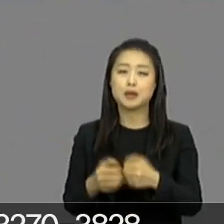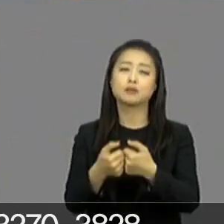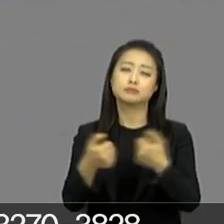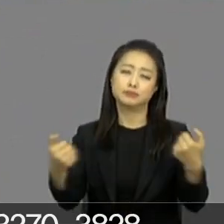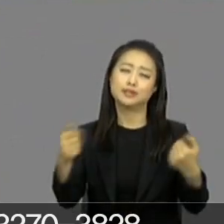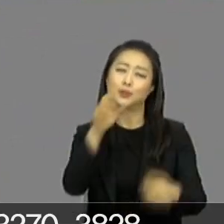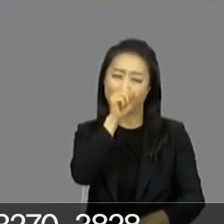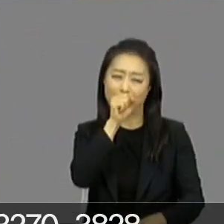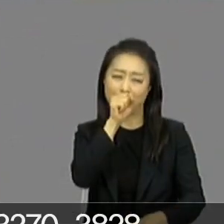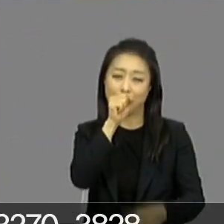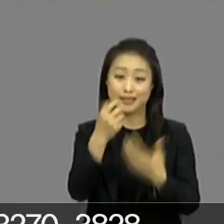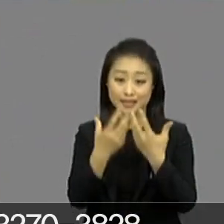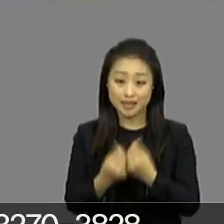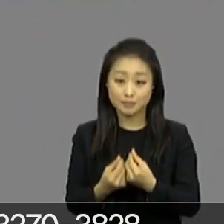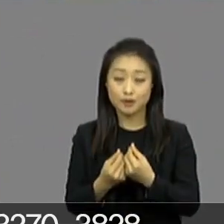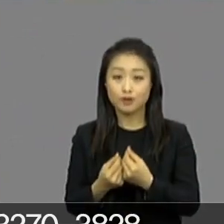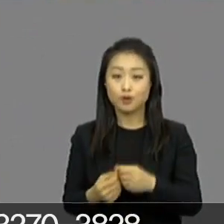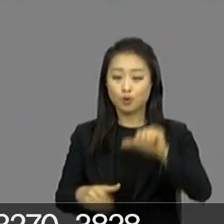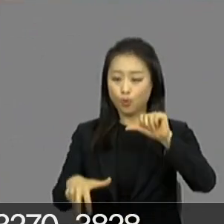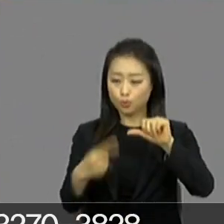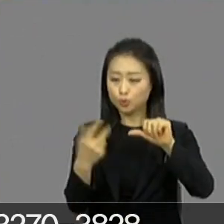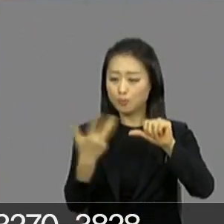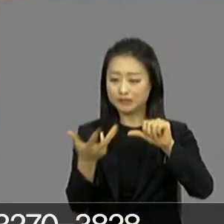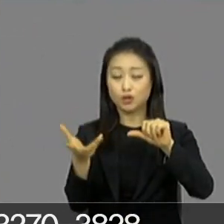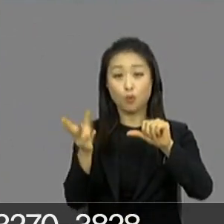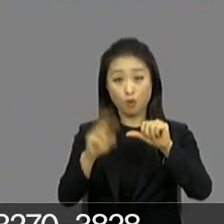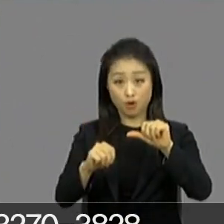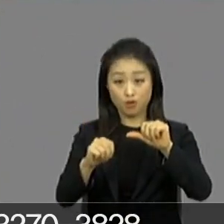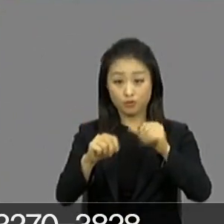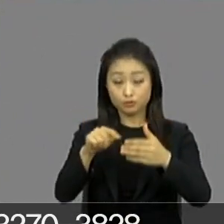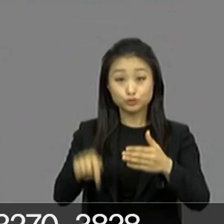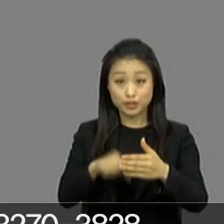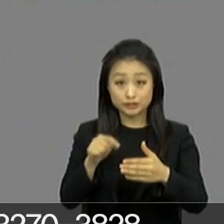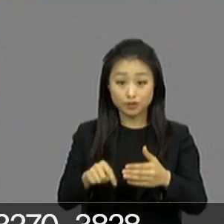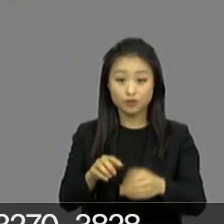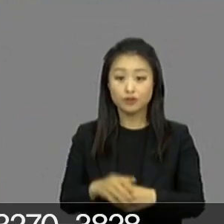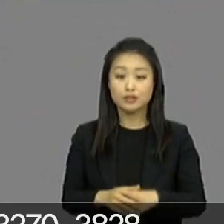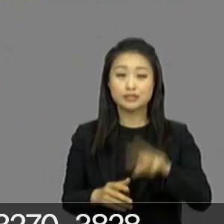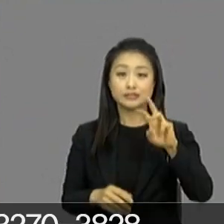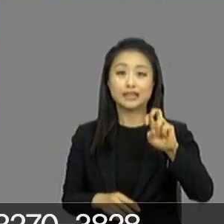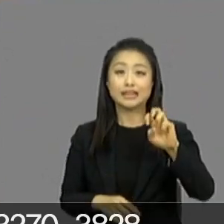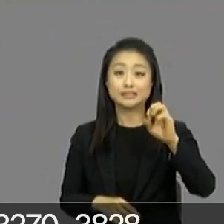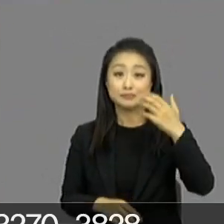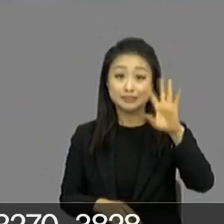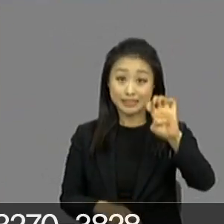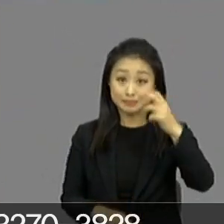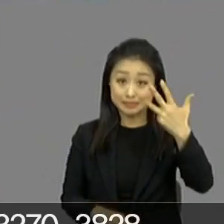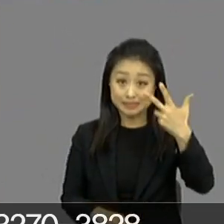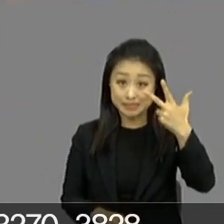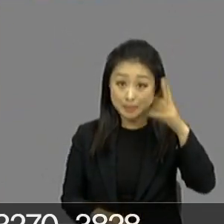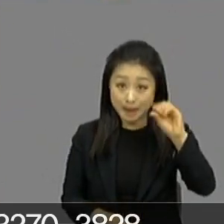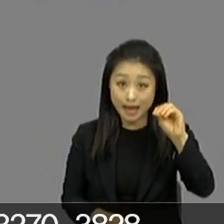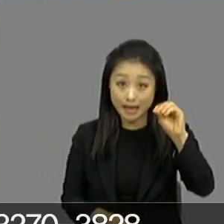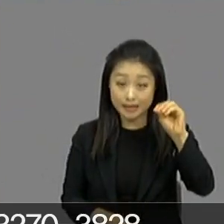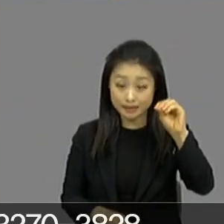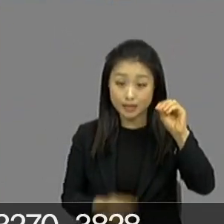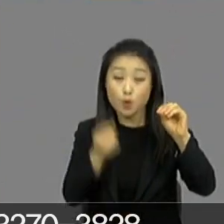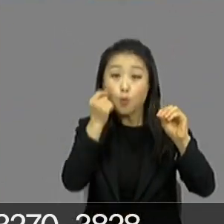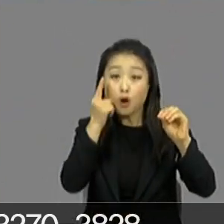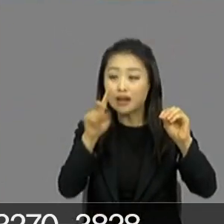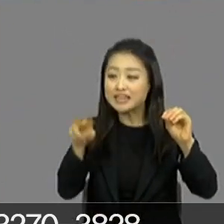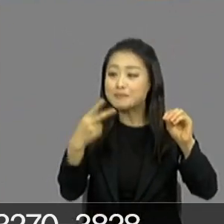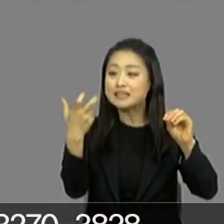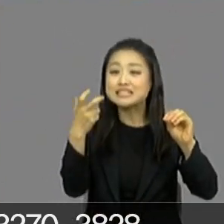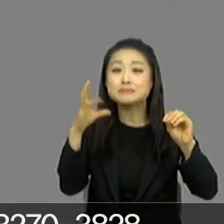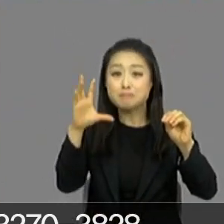좋겠다 이렇게 해서 5조 8천억 원이 듭니다 470,000 한테 연주 월 최대 200 10만원까지